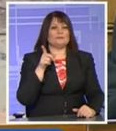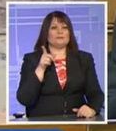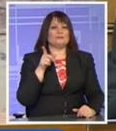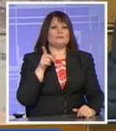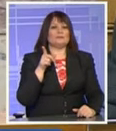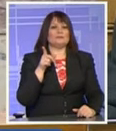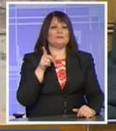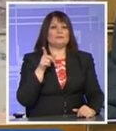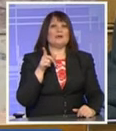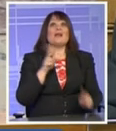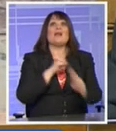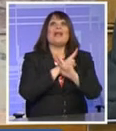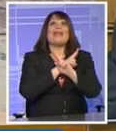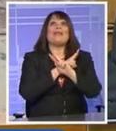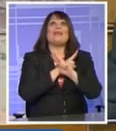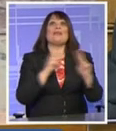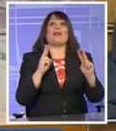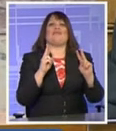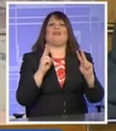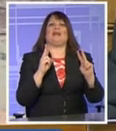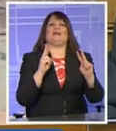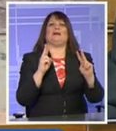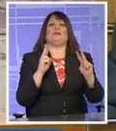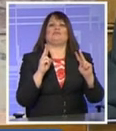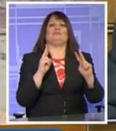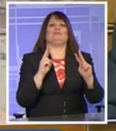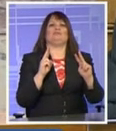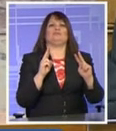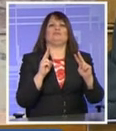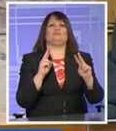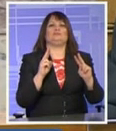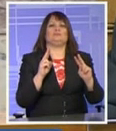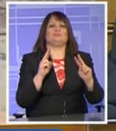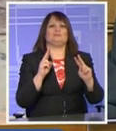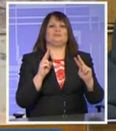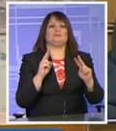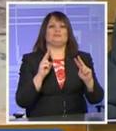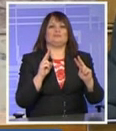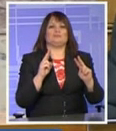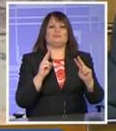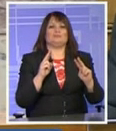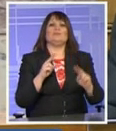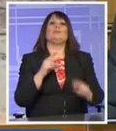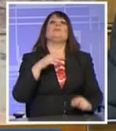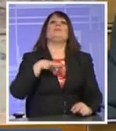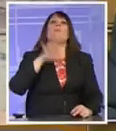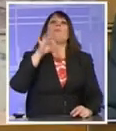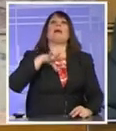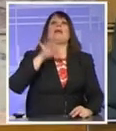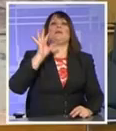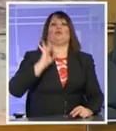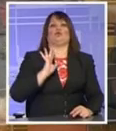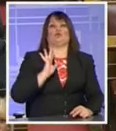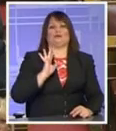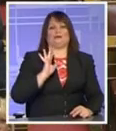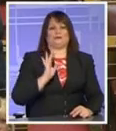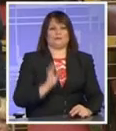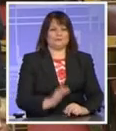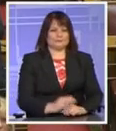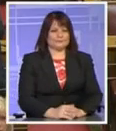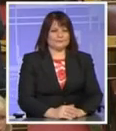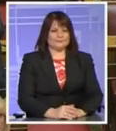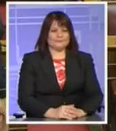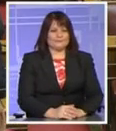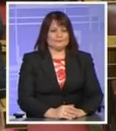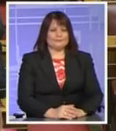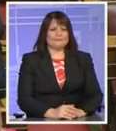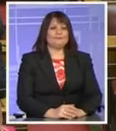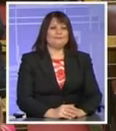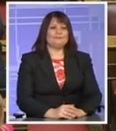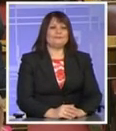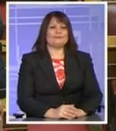πλήρες φως και σε ό,τι αφορά αυτές τις περιπτώσεις.